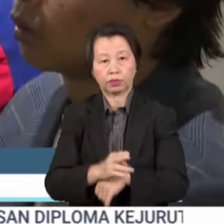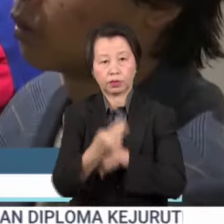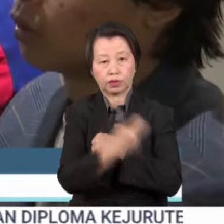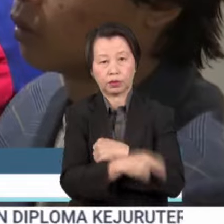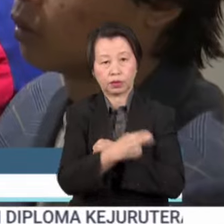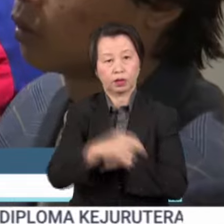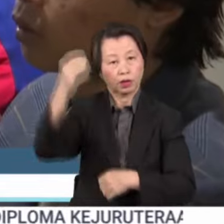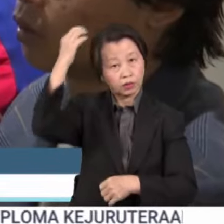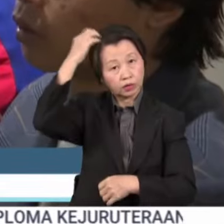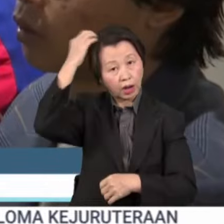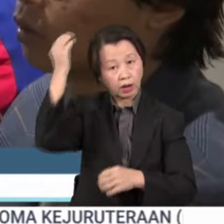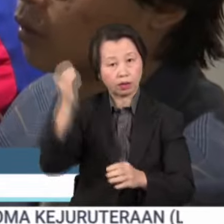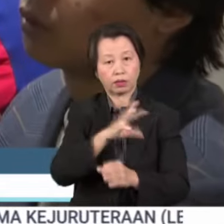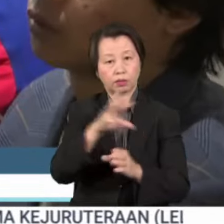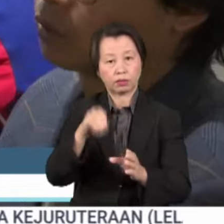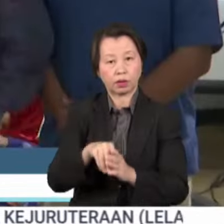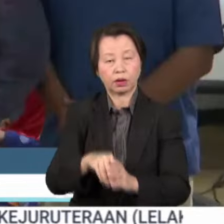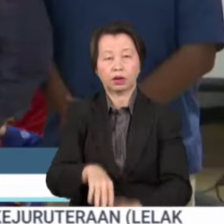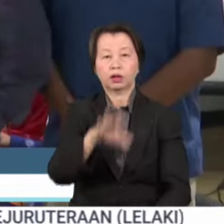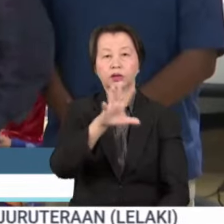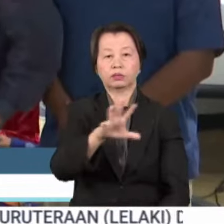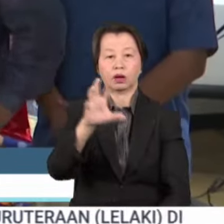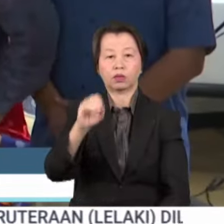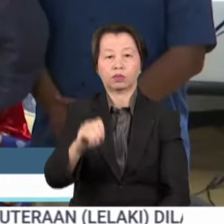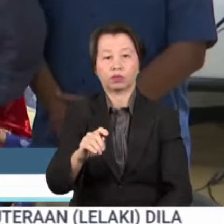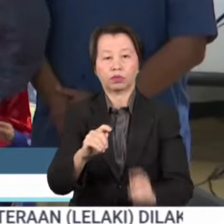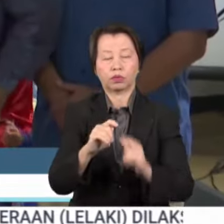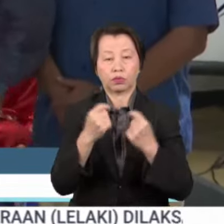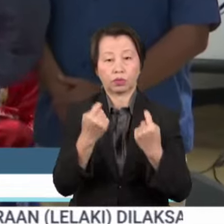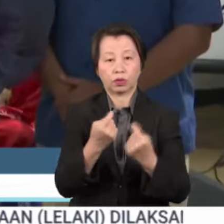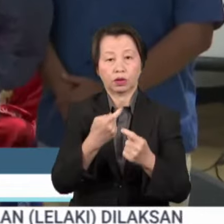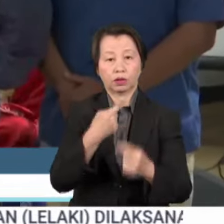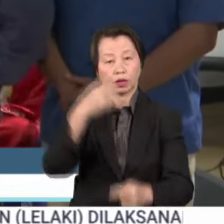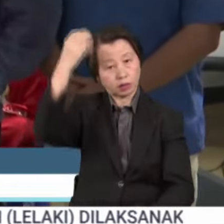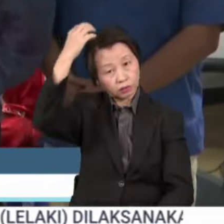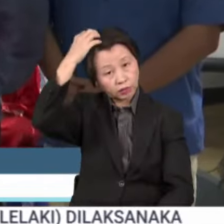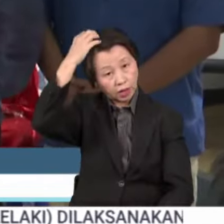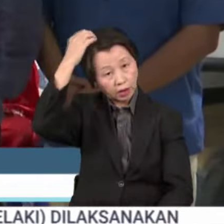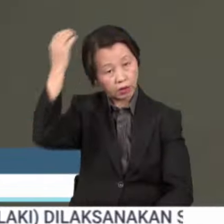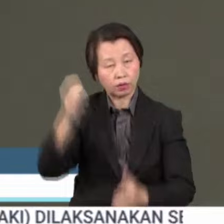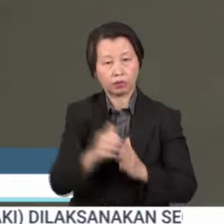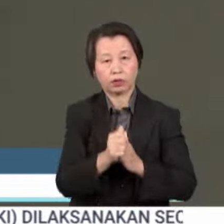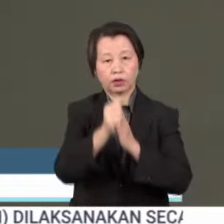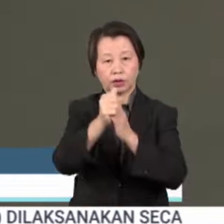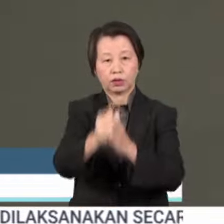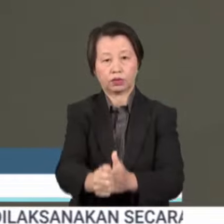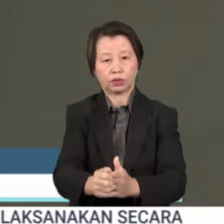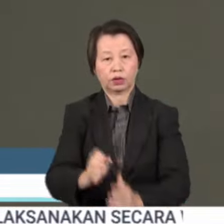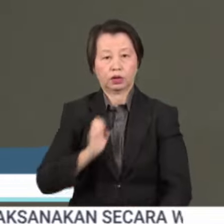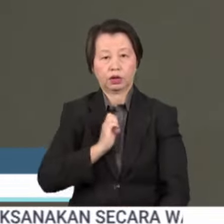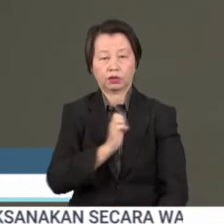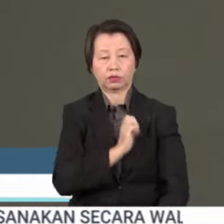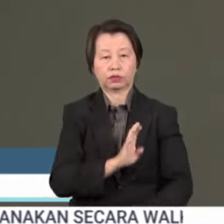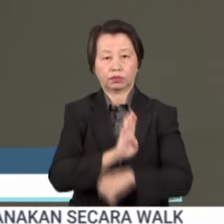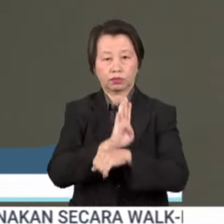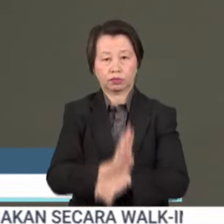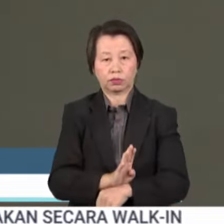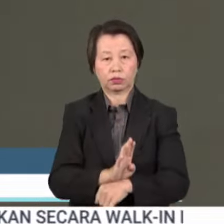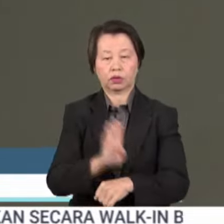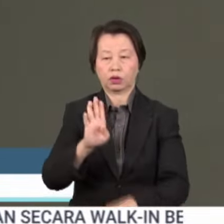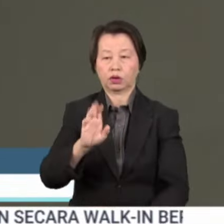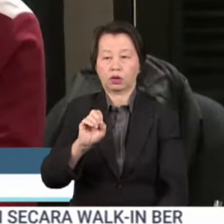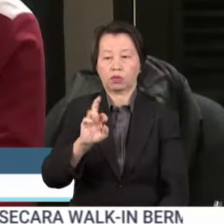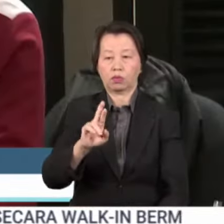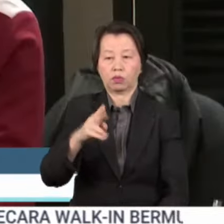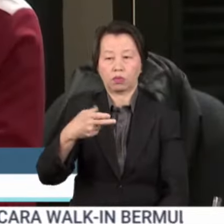ini melibatkan 50 delegasi dari Selangor yang diketuai Esko Kebudayaan Borhan